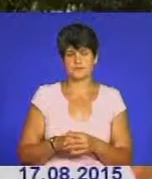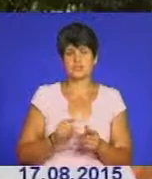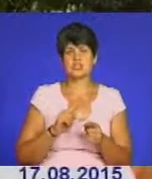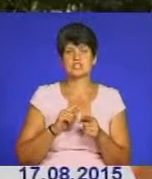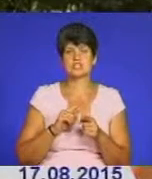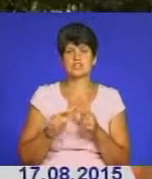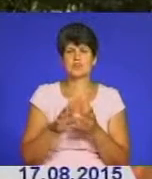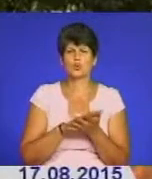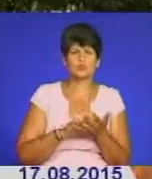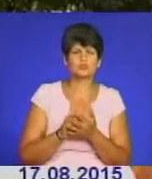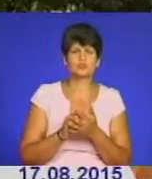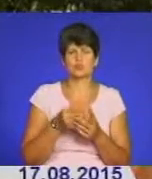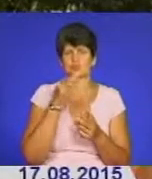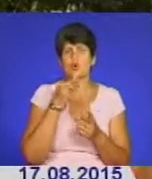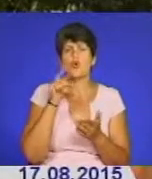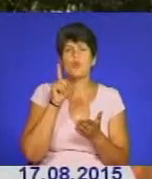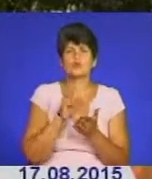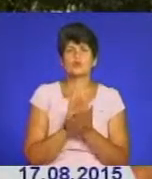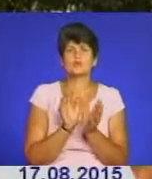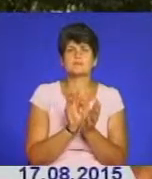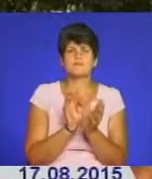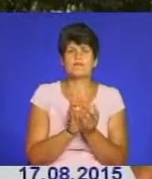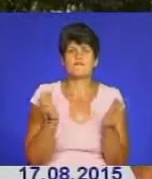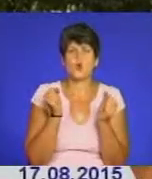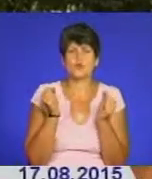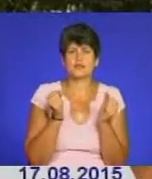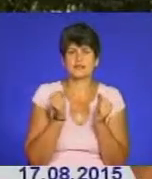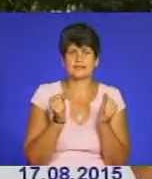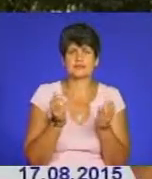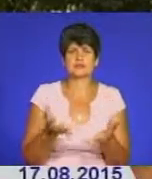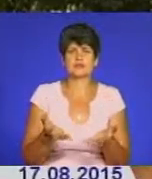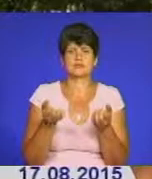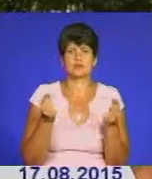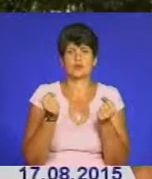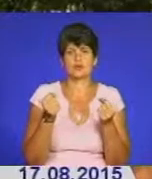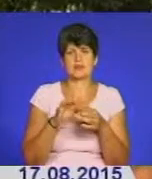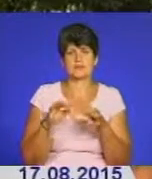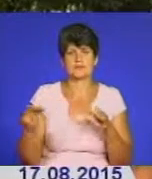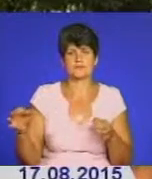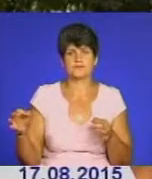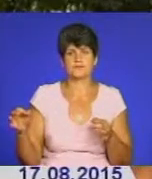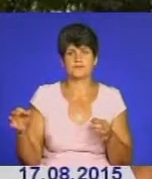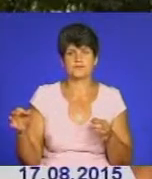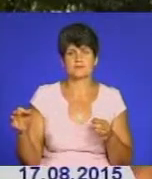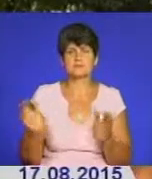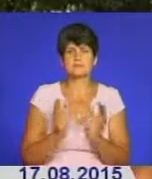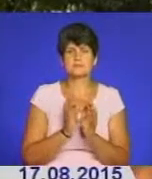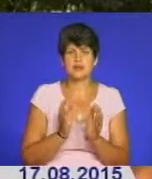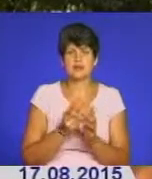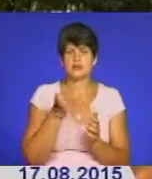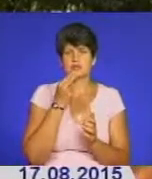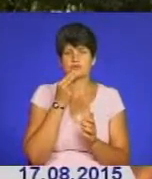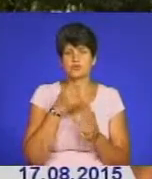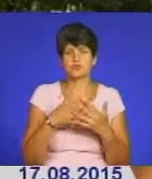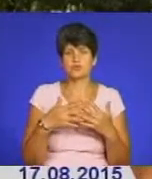Швидкопсувну продукцію обов'язково зберігати в холодильниках, тобто з дотриманням холодового ланцюга. Зберігати харчові